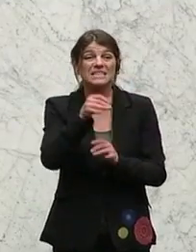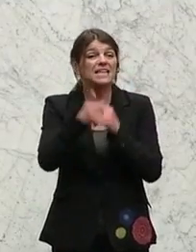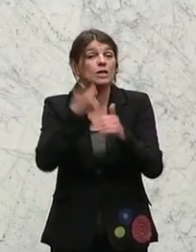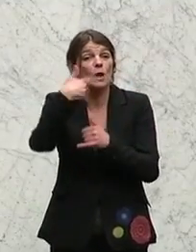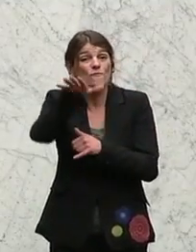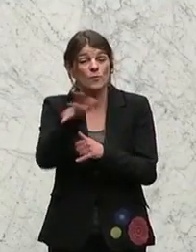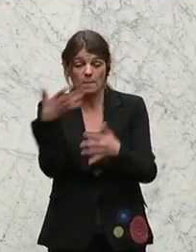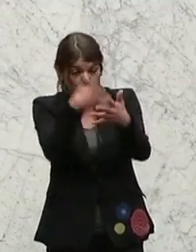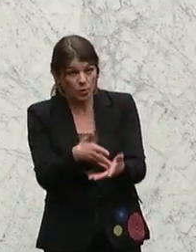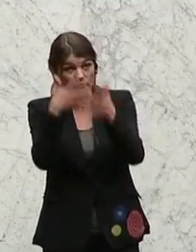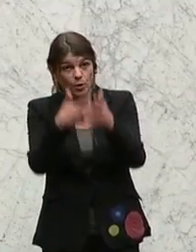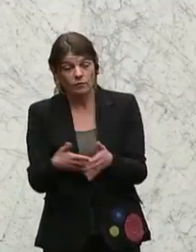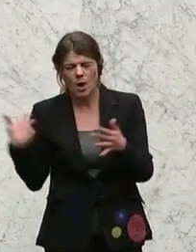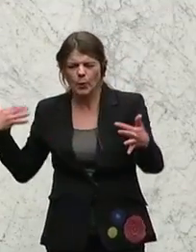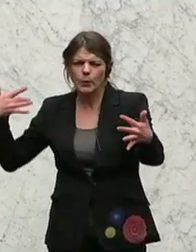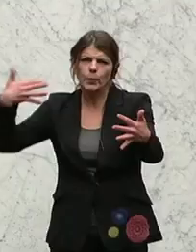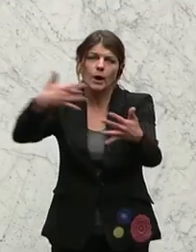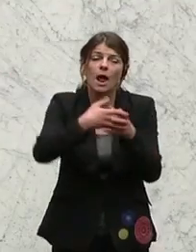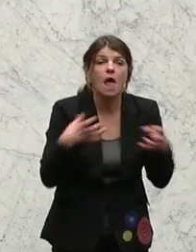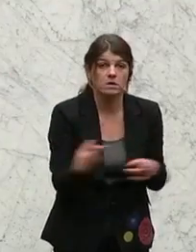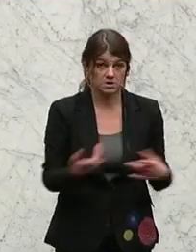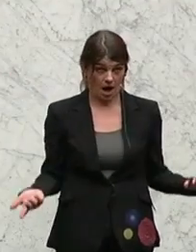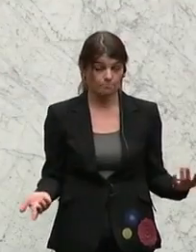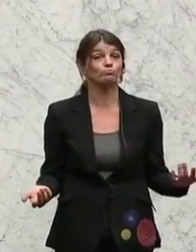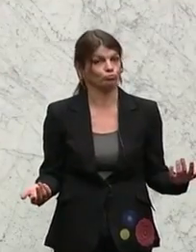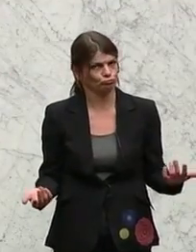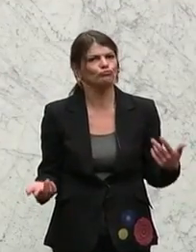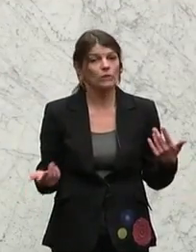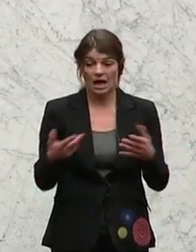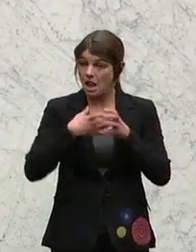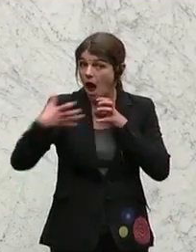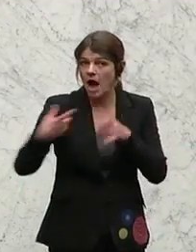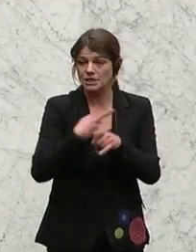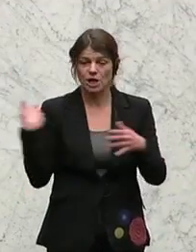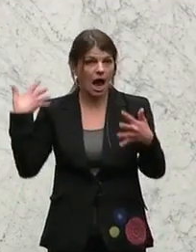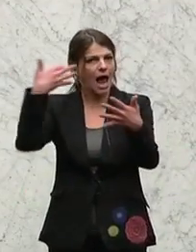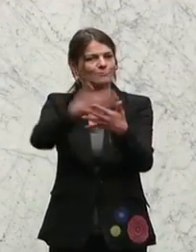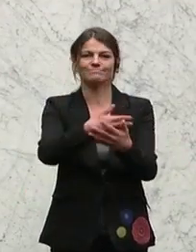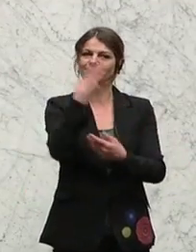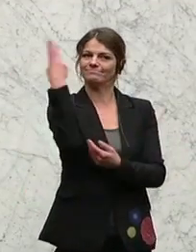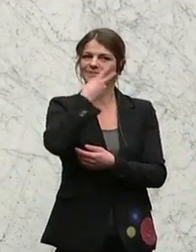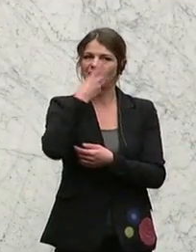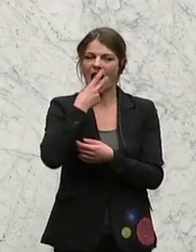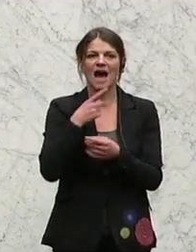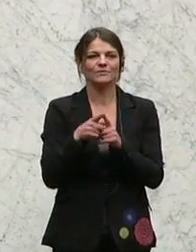geprüft. Eine unendlich lange Zeit. Und natürlich gibt es über so eine lange Zeit ganz klare